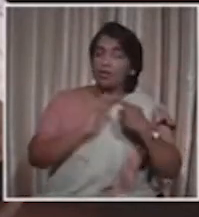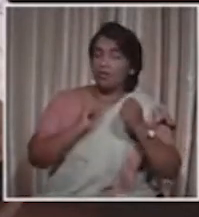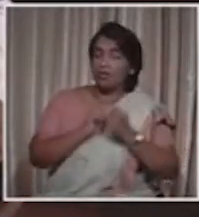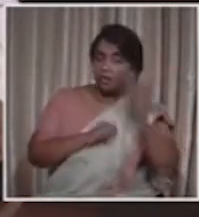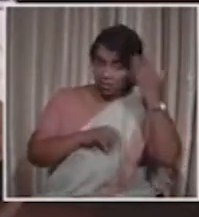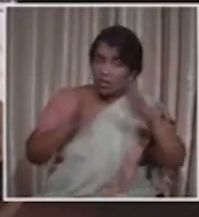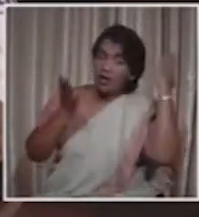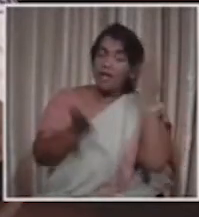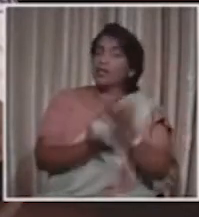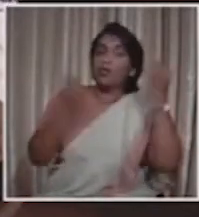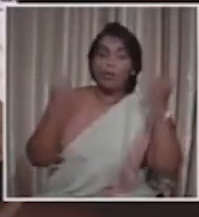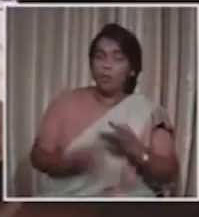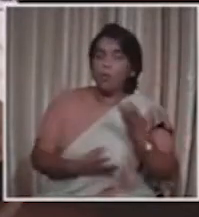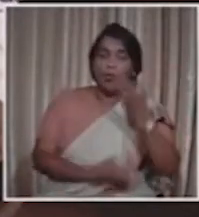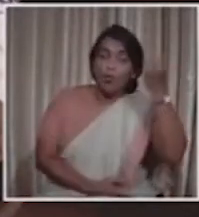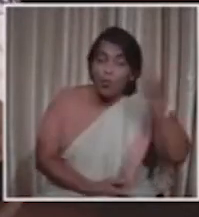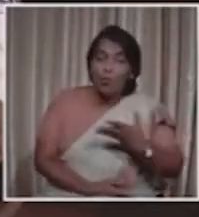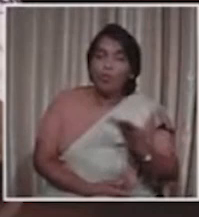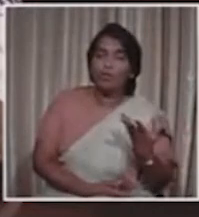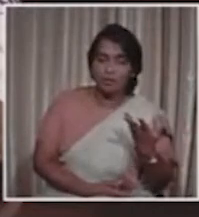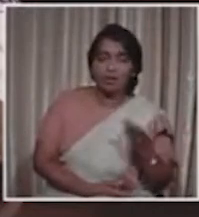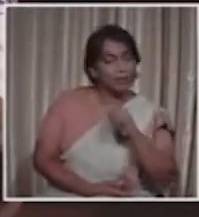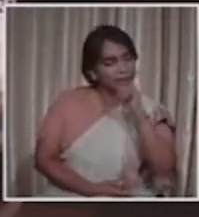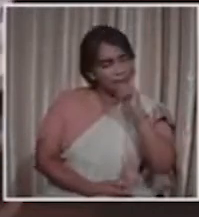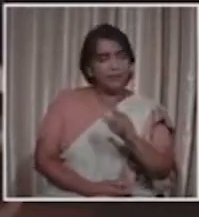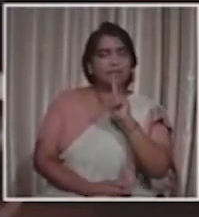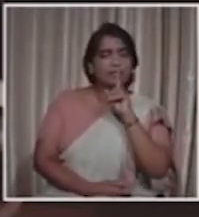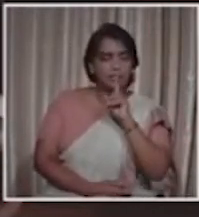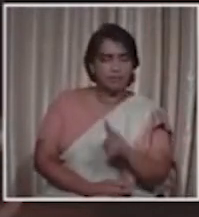sadahana nathara karanne pahediliwa kiyanda